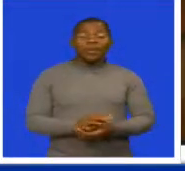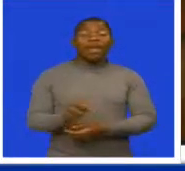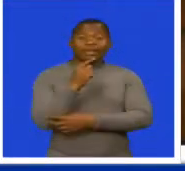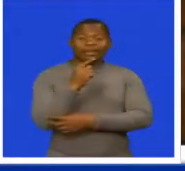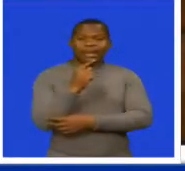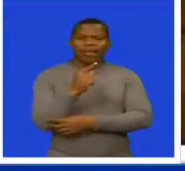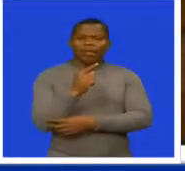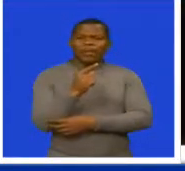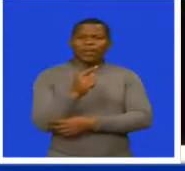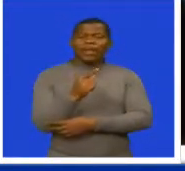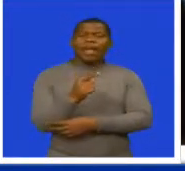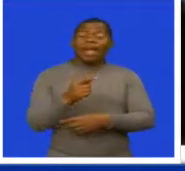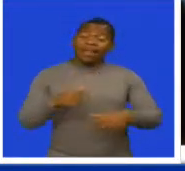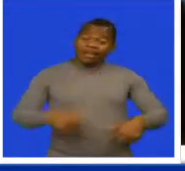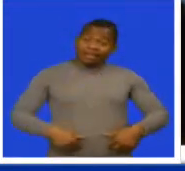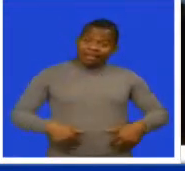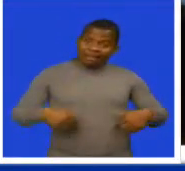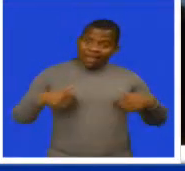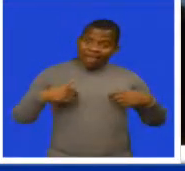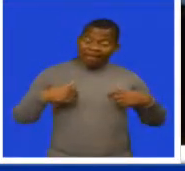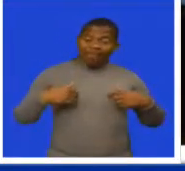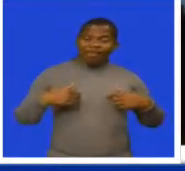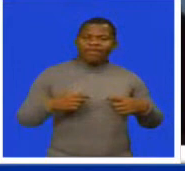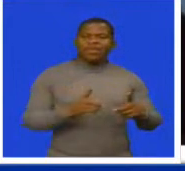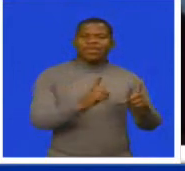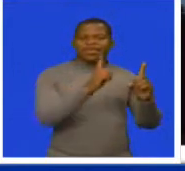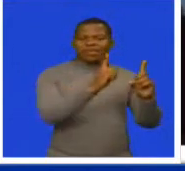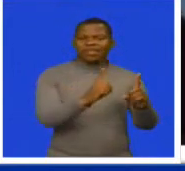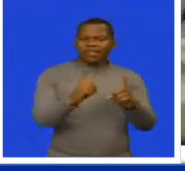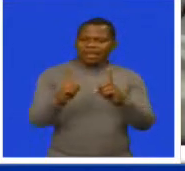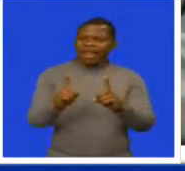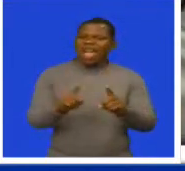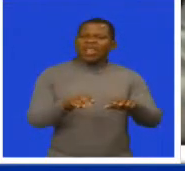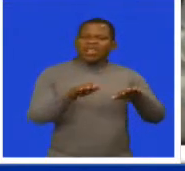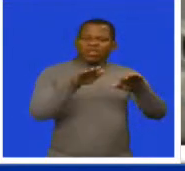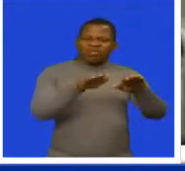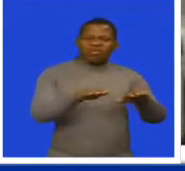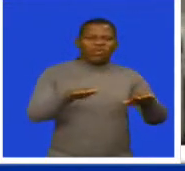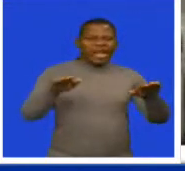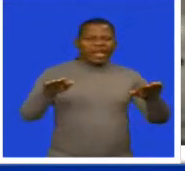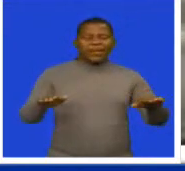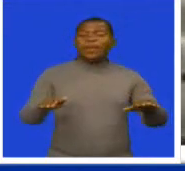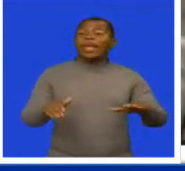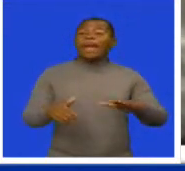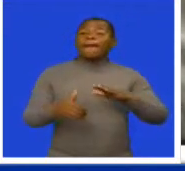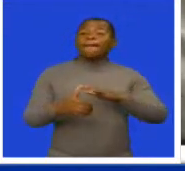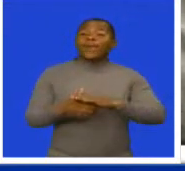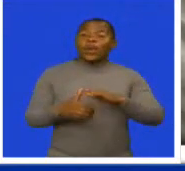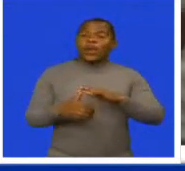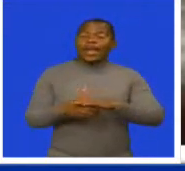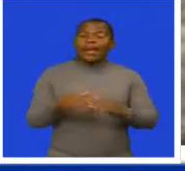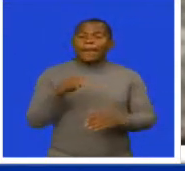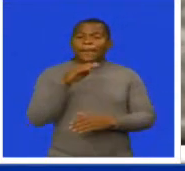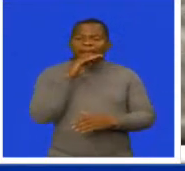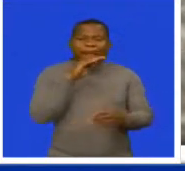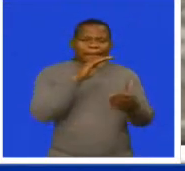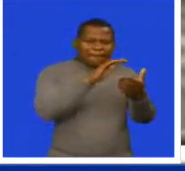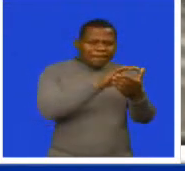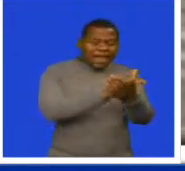yabothishela neyabafubona bomcoka bekuthi mbanza kanye nemhlaba kusayiwa kulolu suku lolugujwa mhlalulunye enyangeni